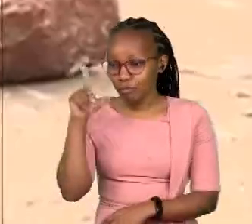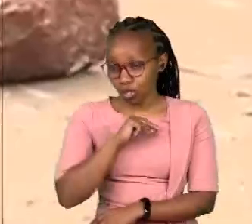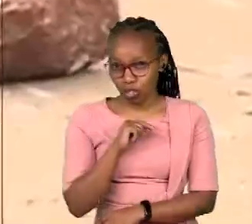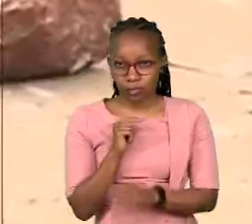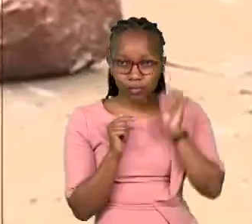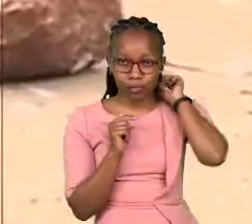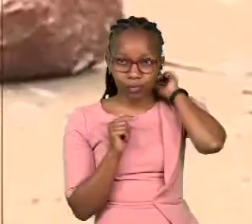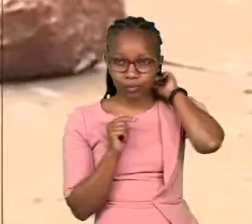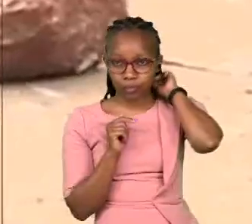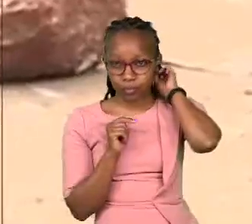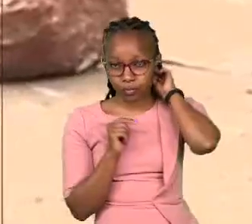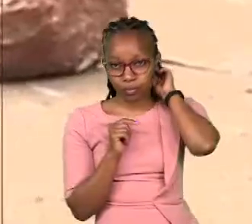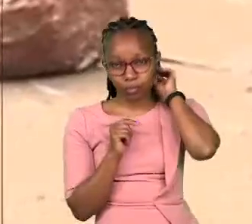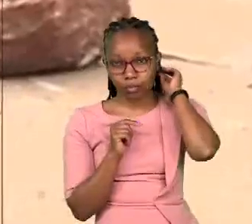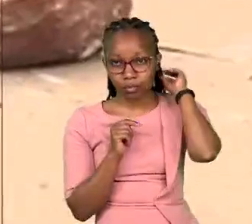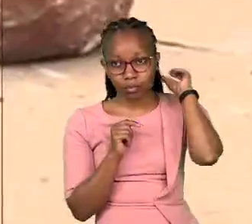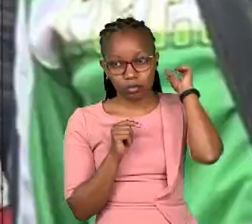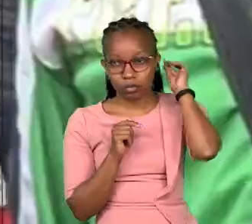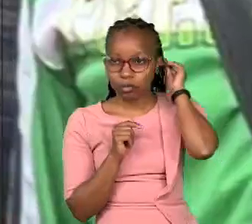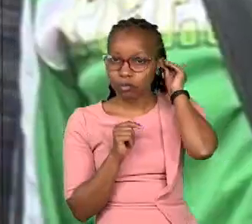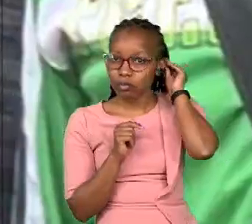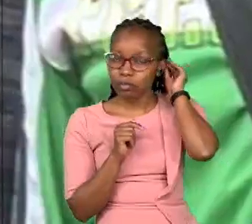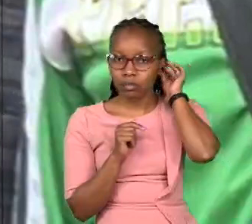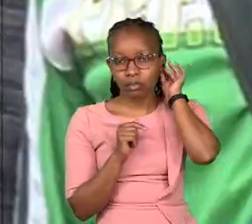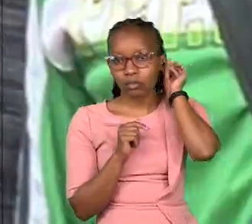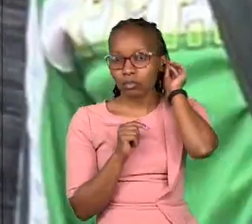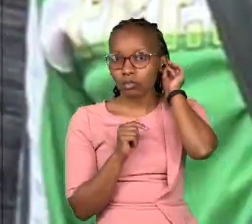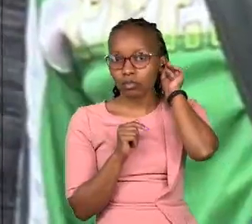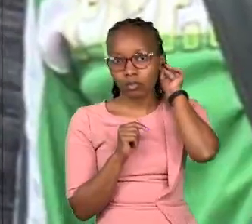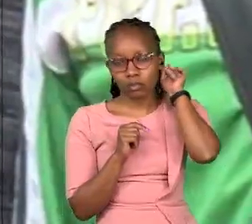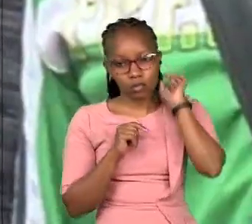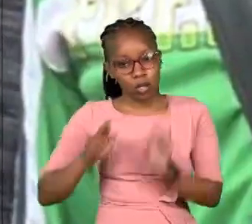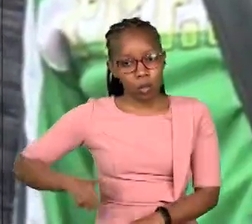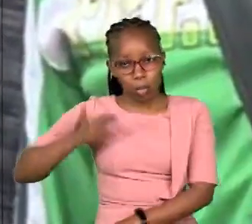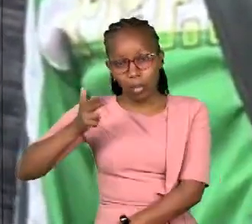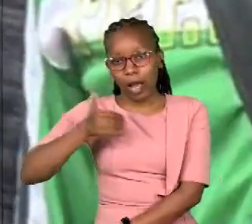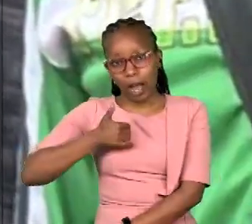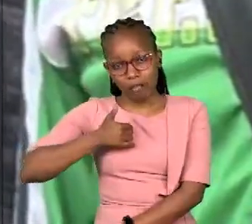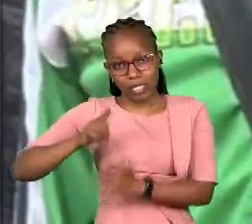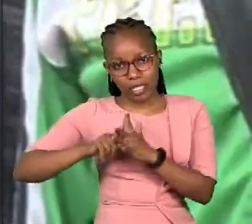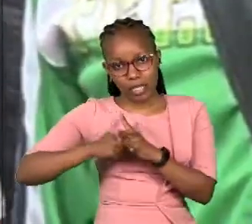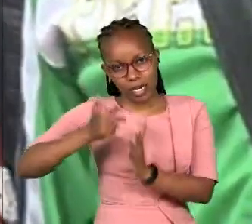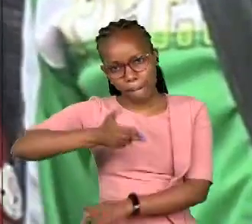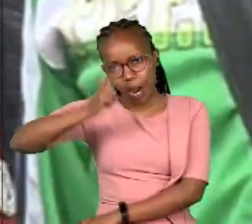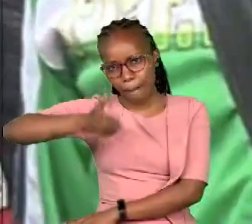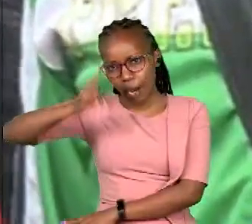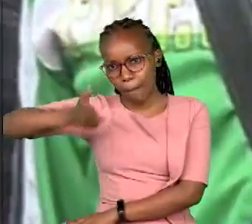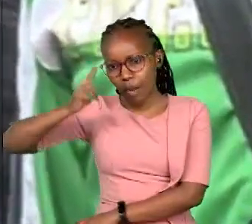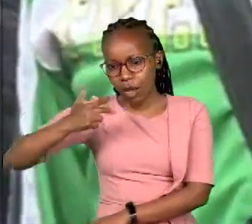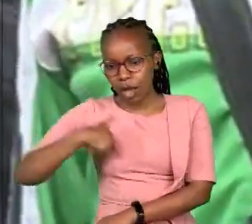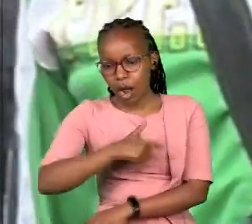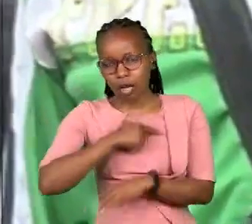What happened? Akatoka na AK-47. Akatumulika, akaanza kutunyasa marisa, marisasi. Ilibidi tumeepa. Tulikuwa wasee